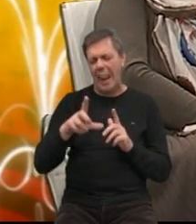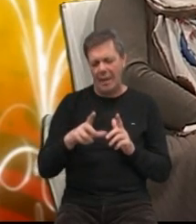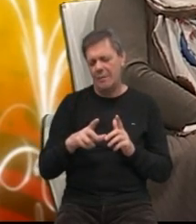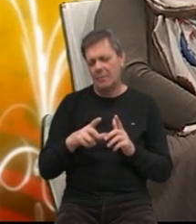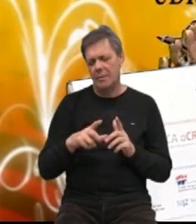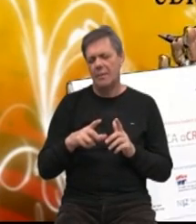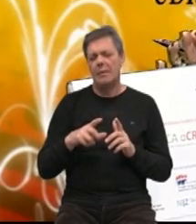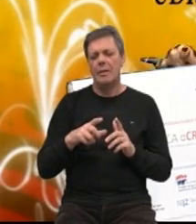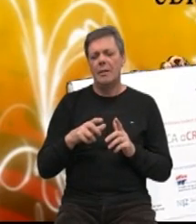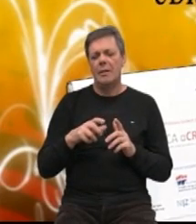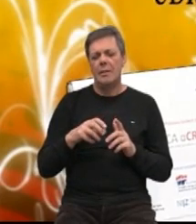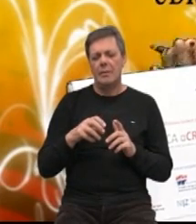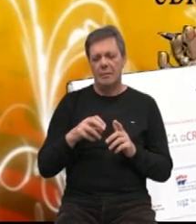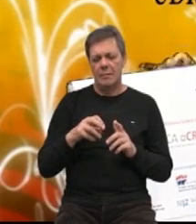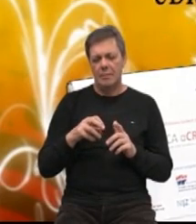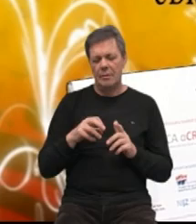edukal@alzheimer.hr.